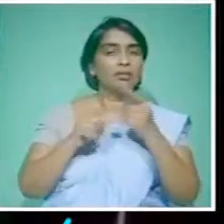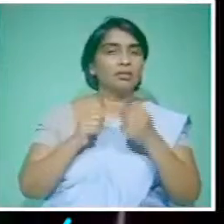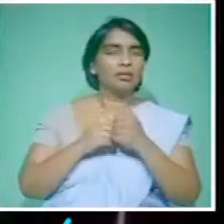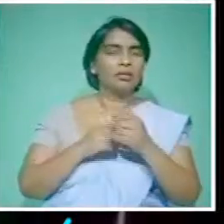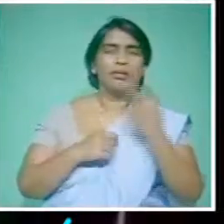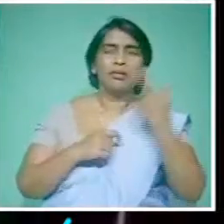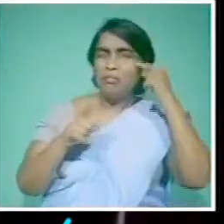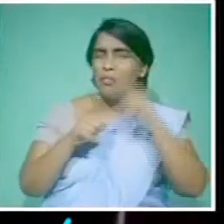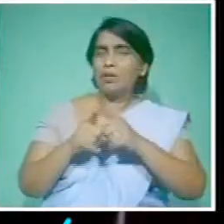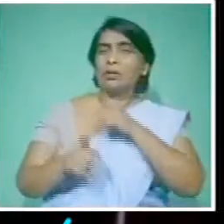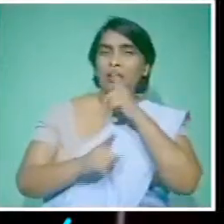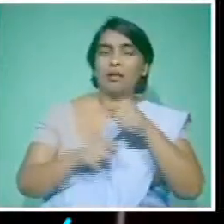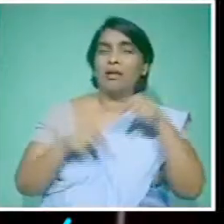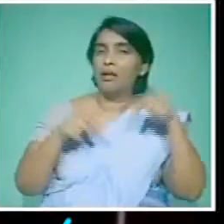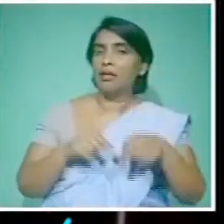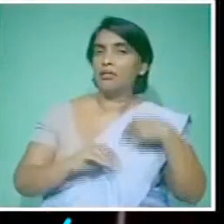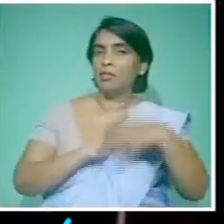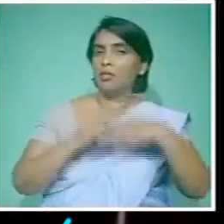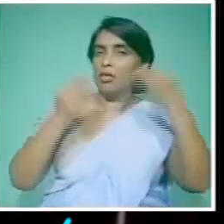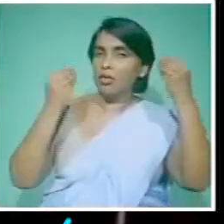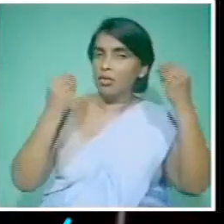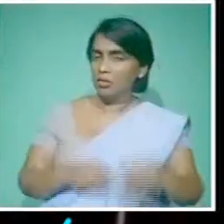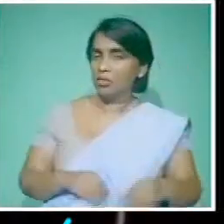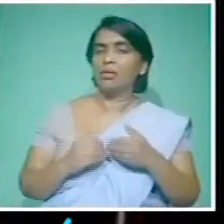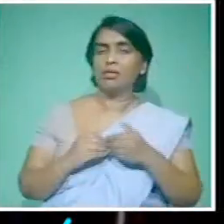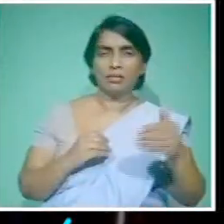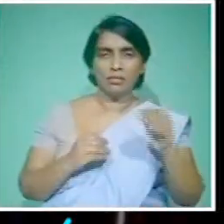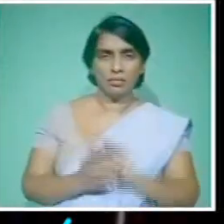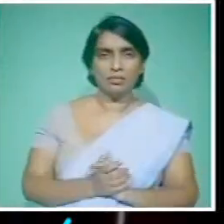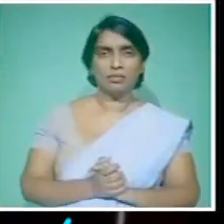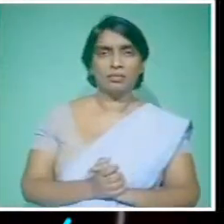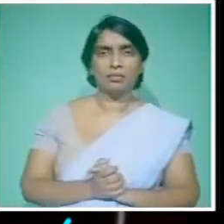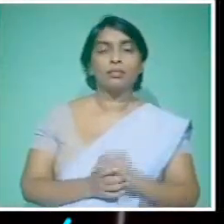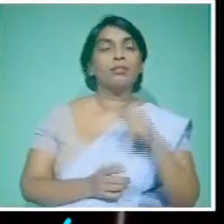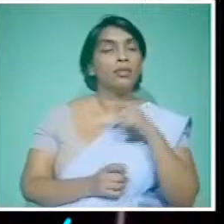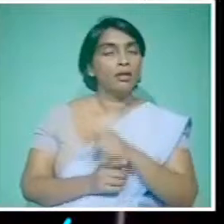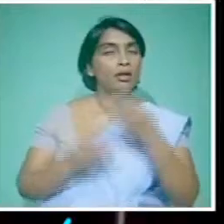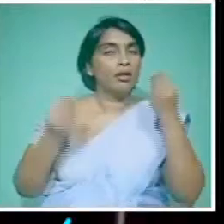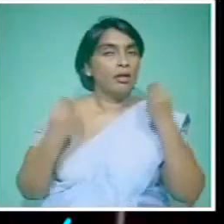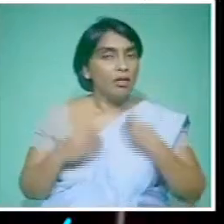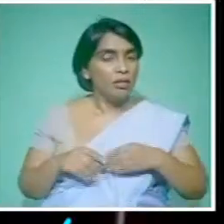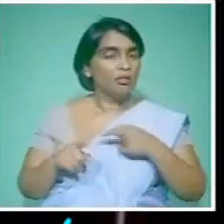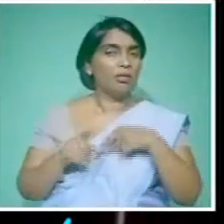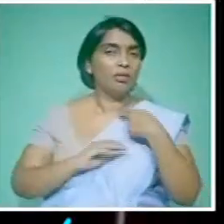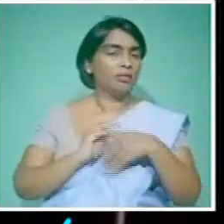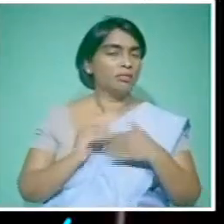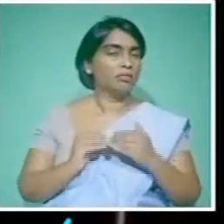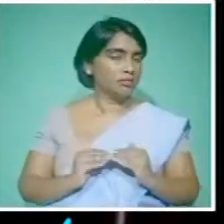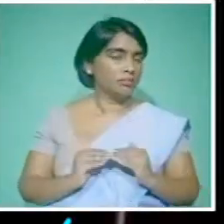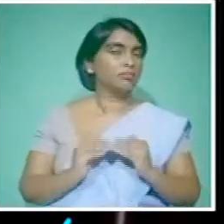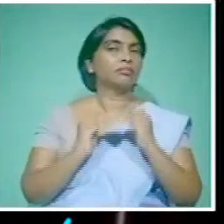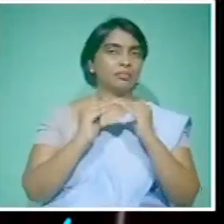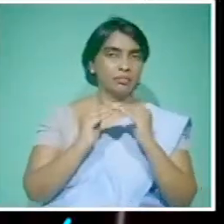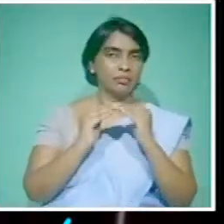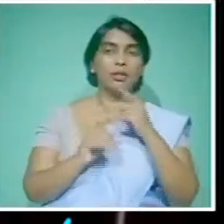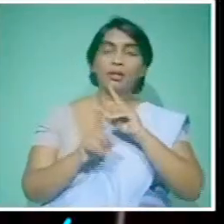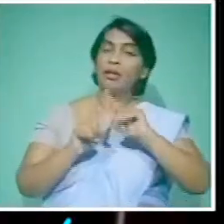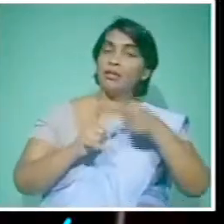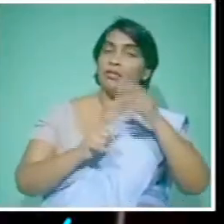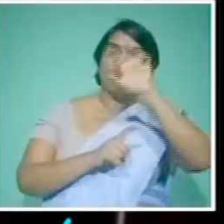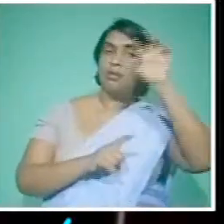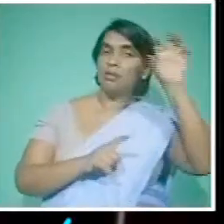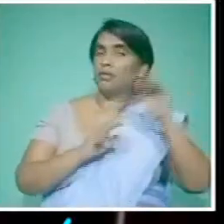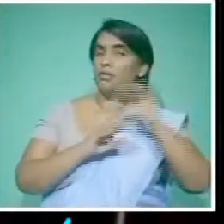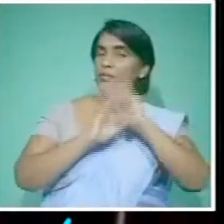kabal gaga indala, adarata bankalot tawaeta patkarala tiyena. Itin me bankalot bawen api rata godagati yutui. Anith ratawal